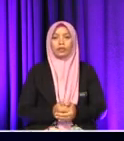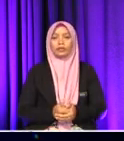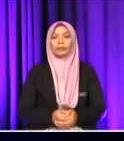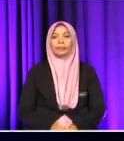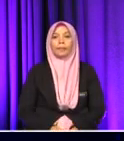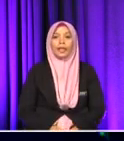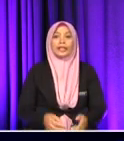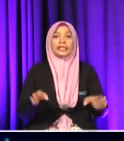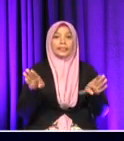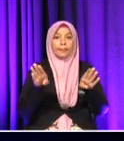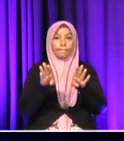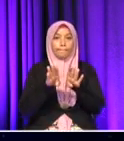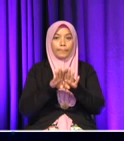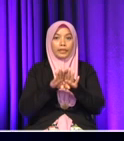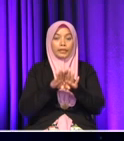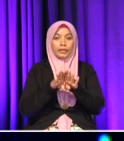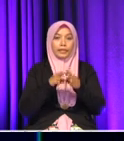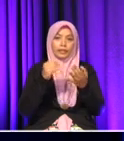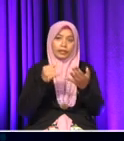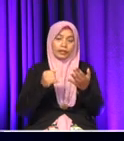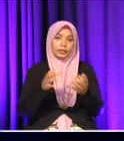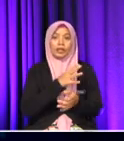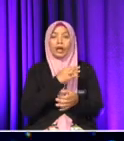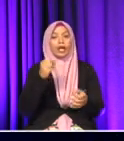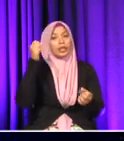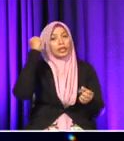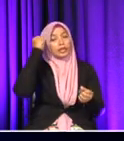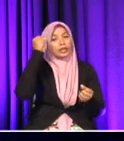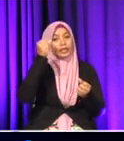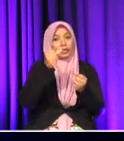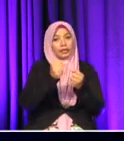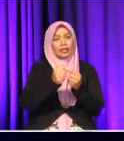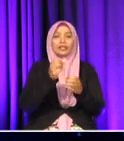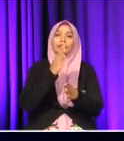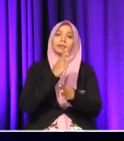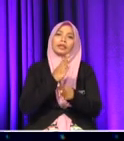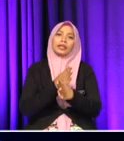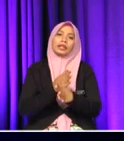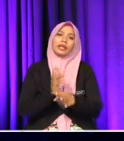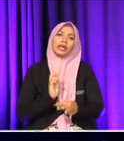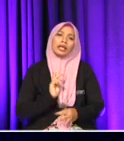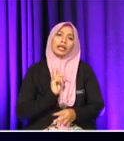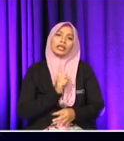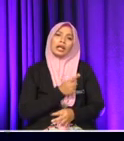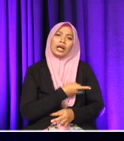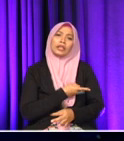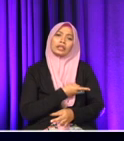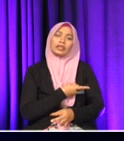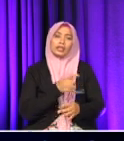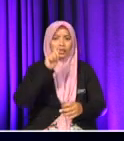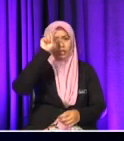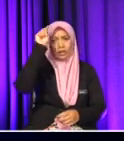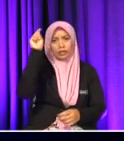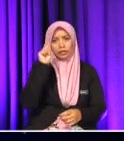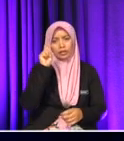bisul ya ringkas dan mudah diingatkan oke baiklah sebenarnya kalau ditanya tentang fungsi logo nih ada banyak